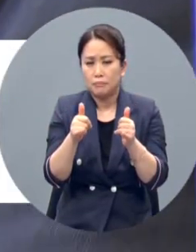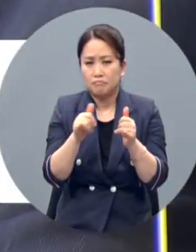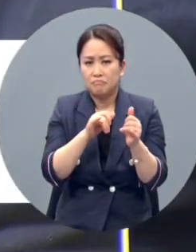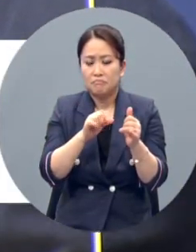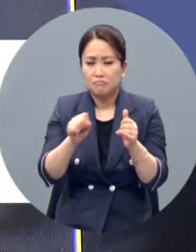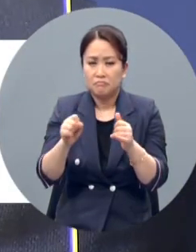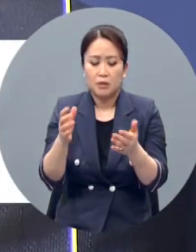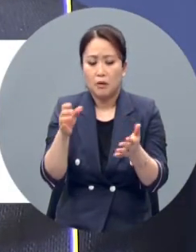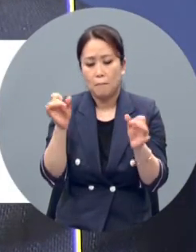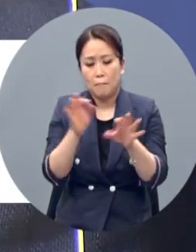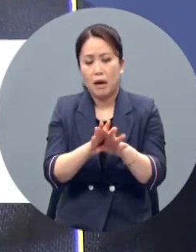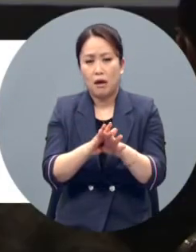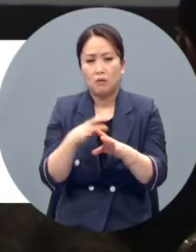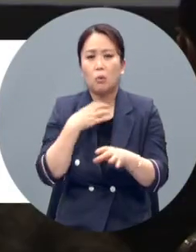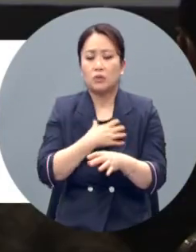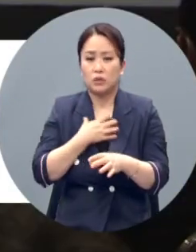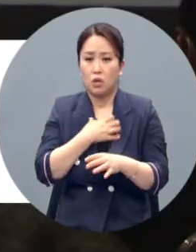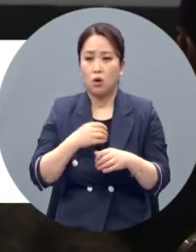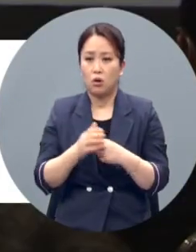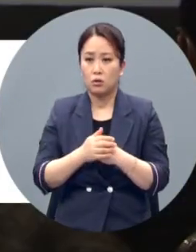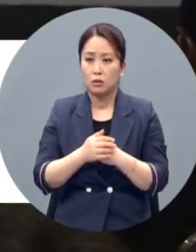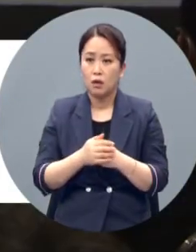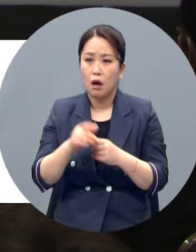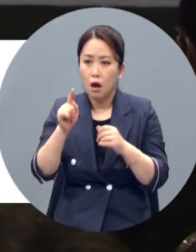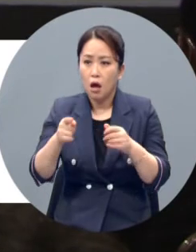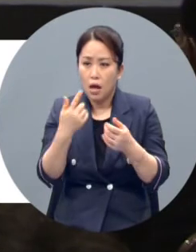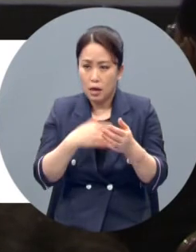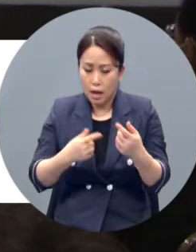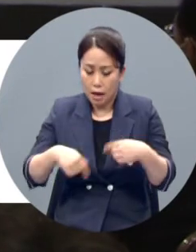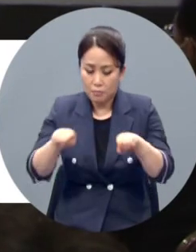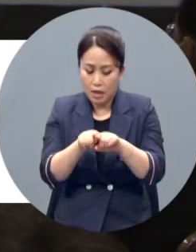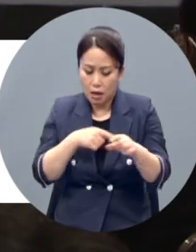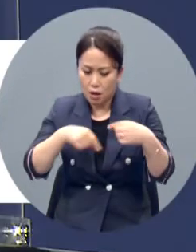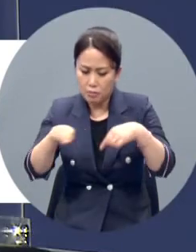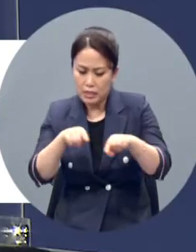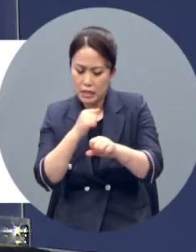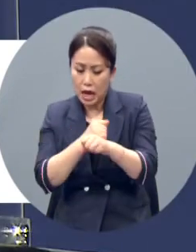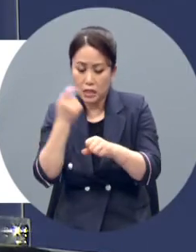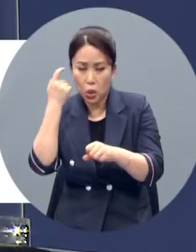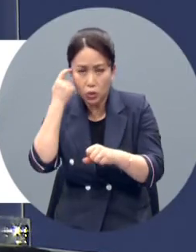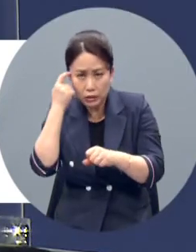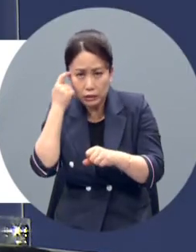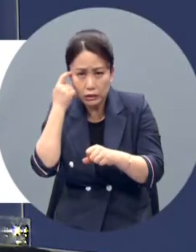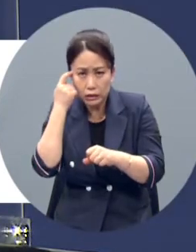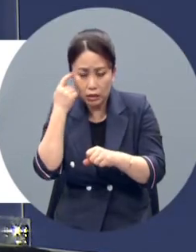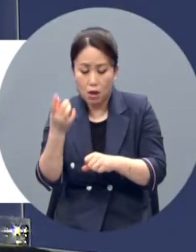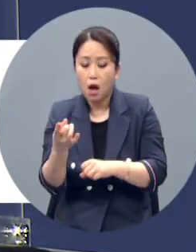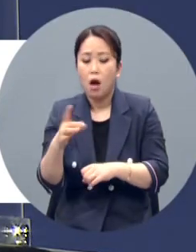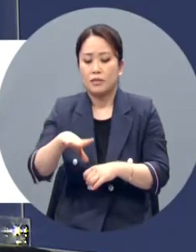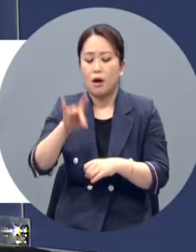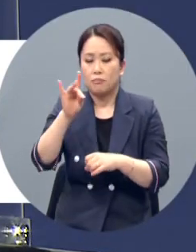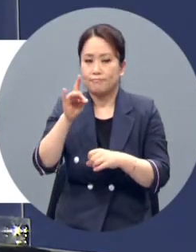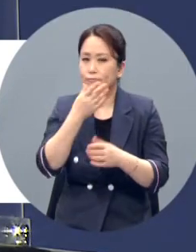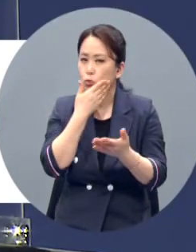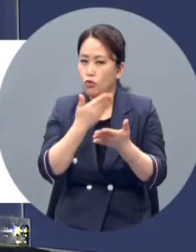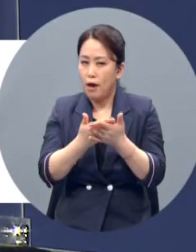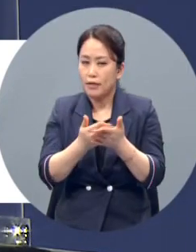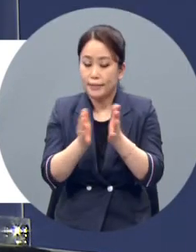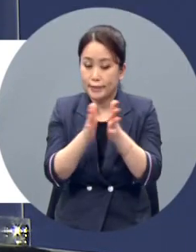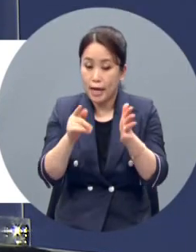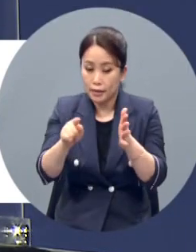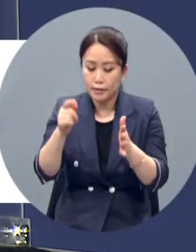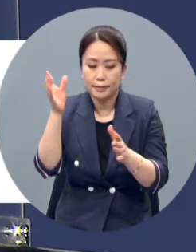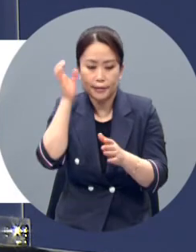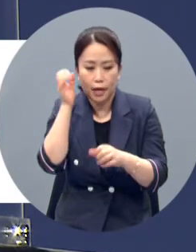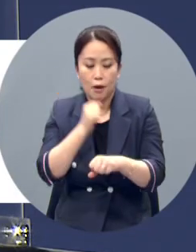불경 상생 메가 시티에 그런 협 치의 정신 얼 기조가 유지될 것으로 기대합니다 거기에 따라서 우리 부산시 도